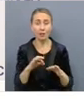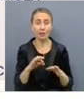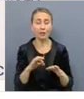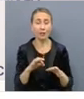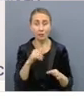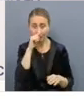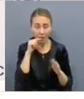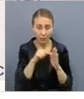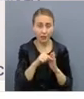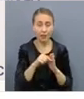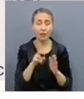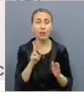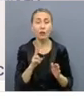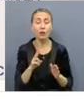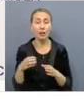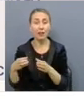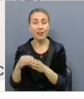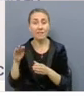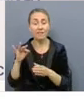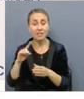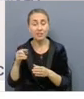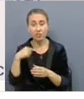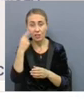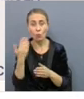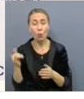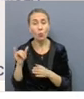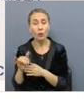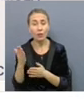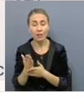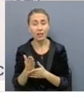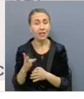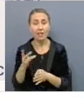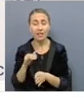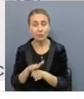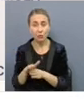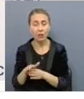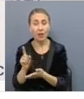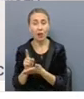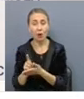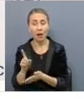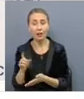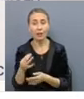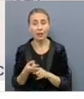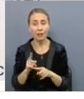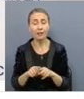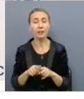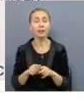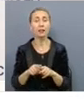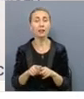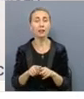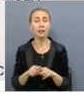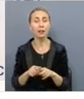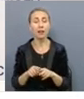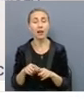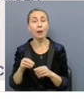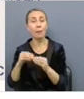категории. Первая категория – это физические лица, у которых есть неисполненные налоговые обязательства. Я расширяю пояснение. Налог